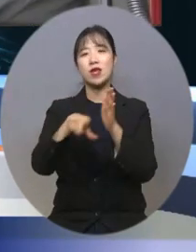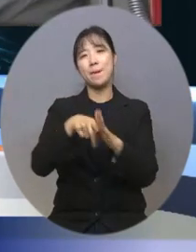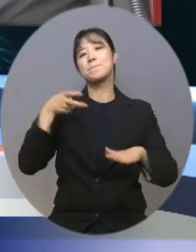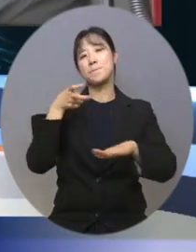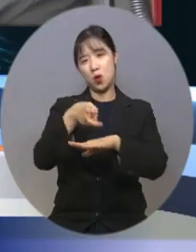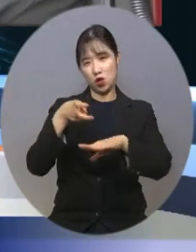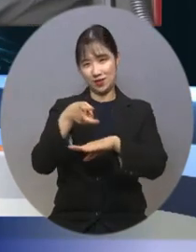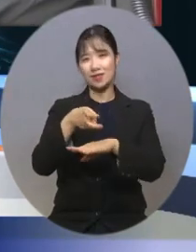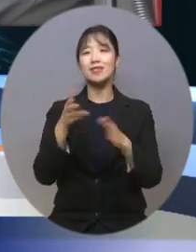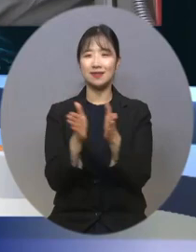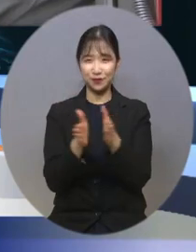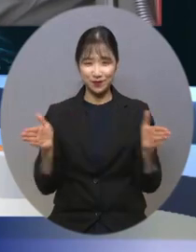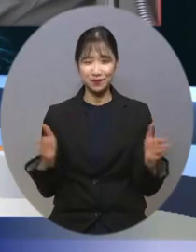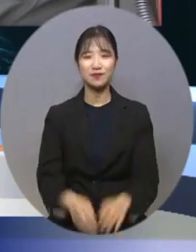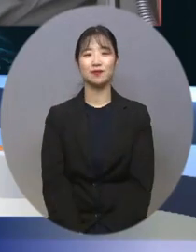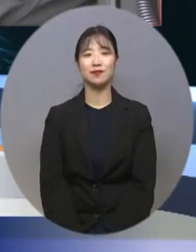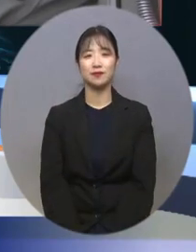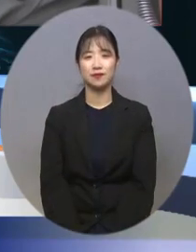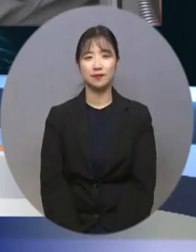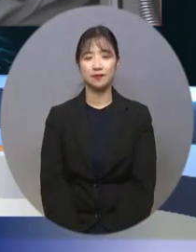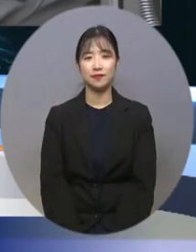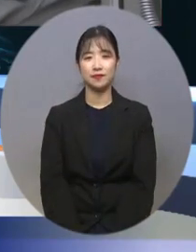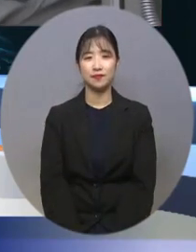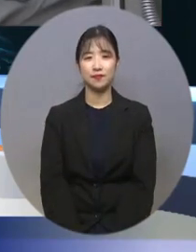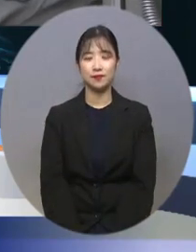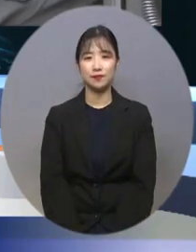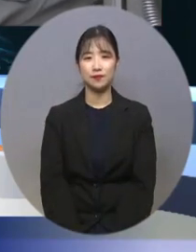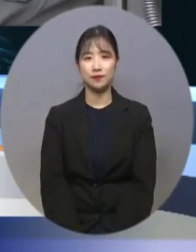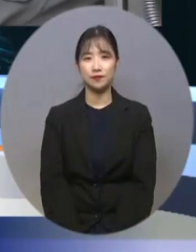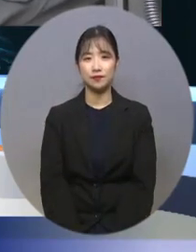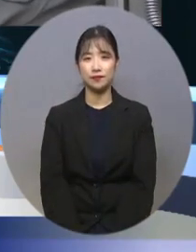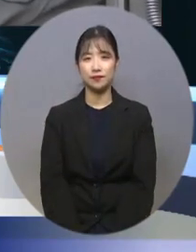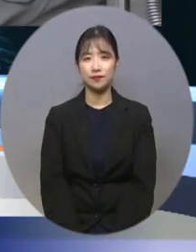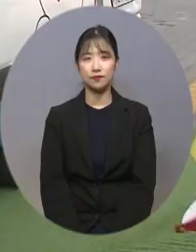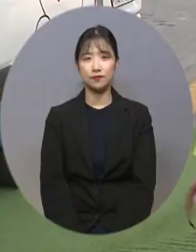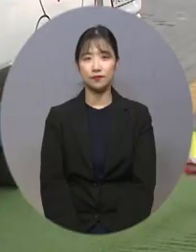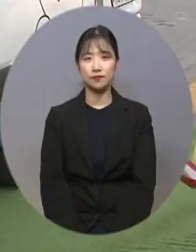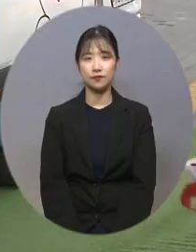심리상담 서비스를 시작합니다. 신서유 기자가 보도합니다.